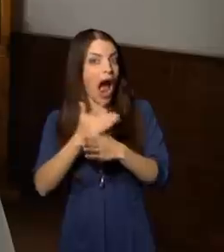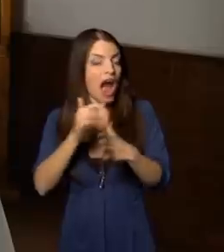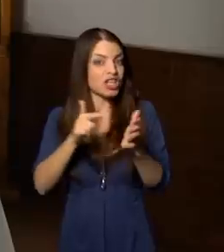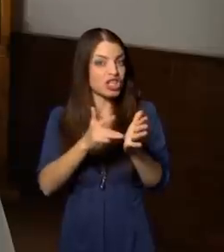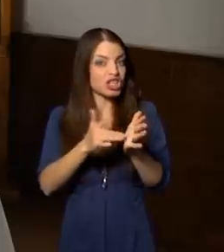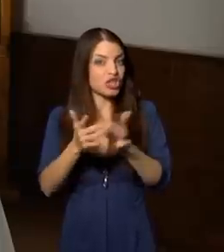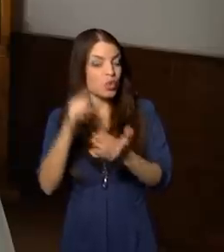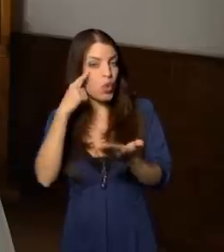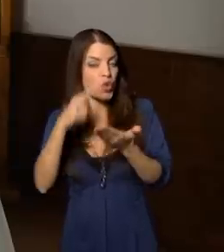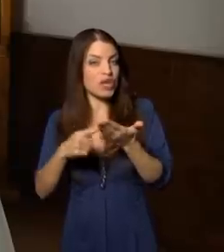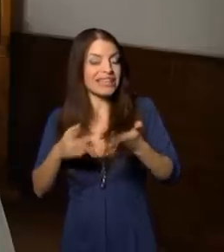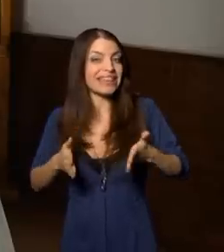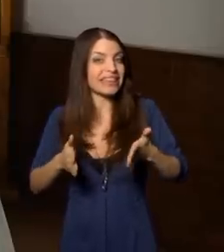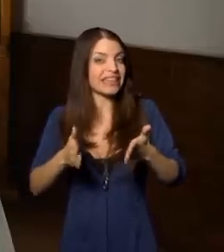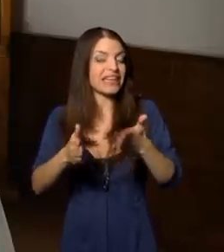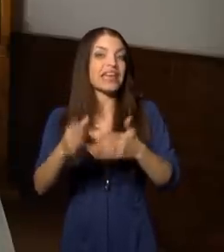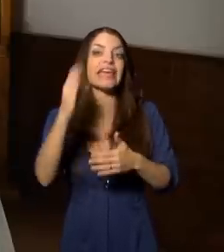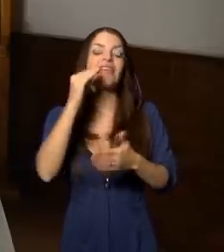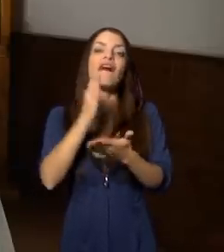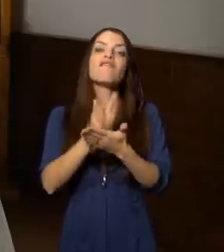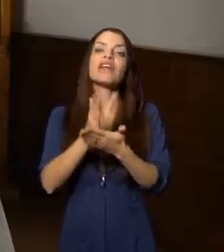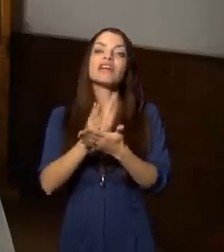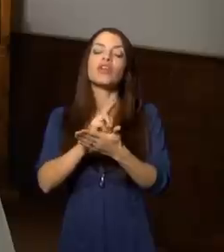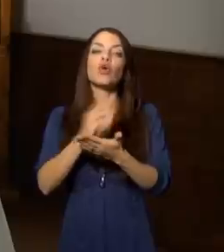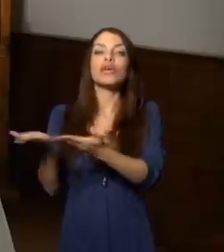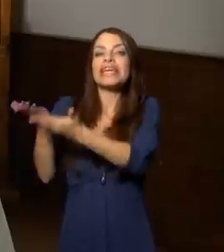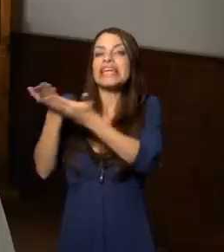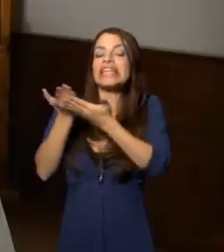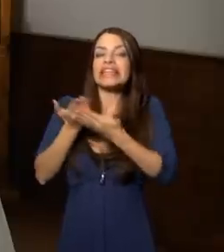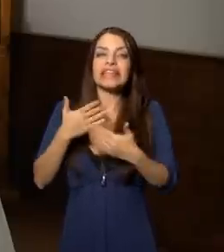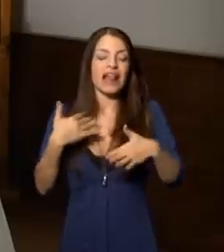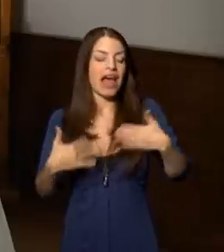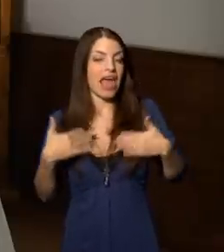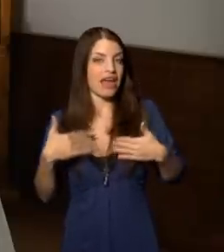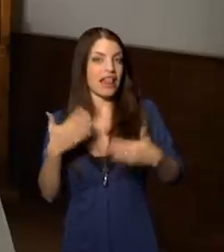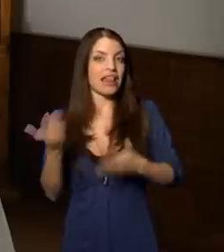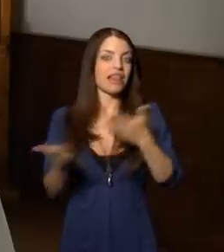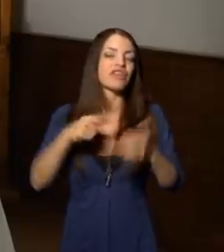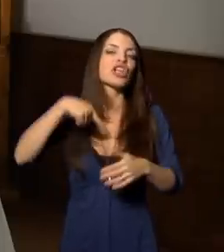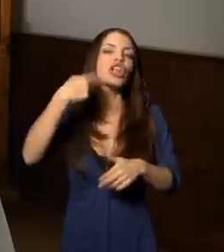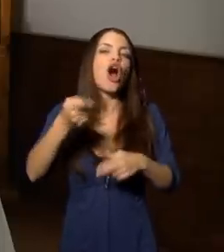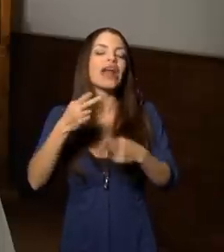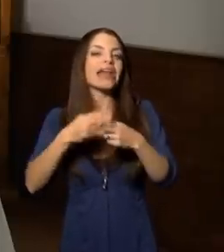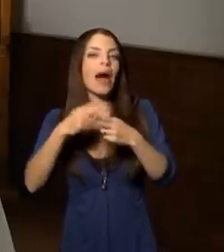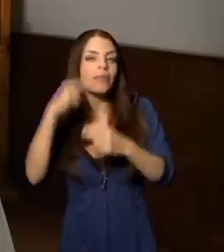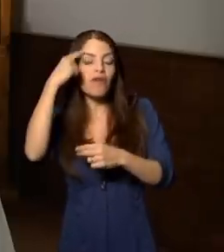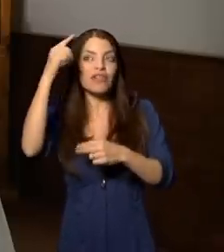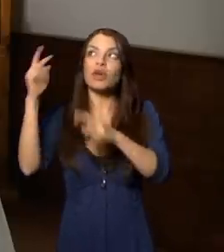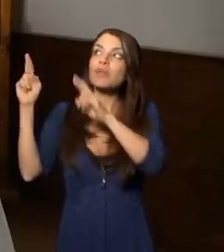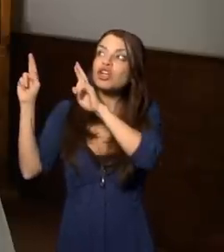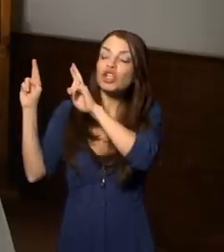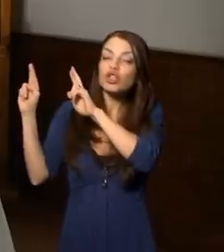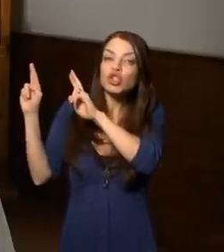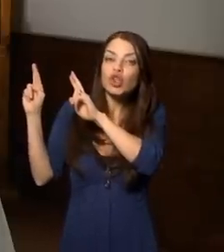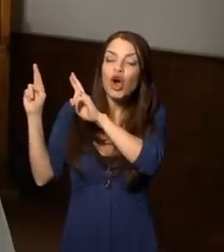t-triq, il-verità u l-ħajja. L-emejja l-oħra li nagħmlu f'isem ir-reliġjoni